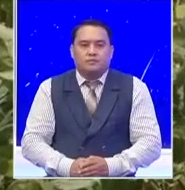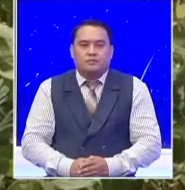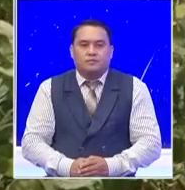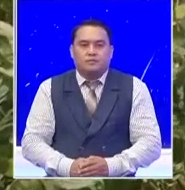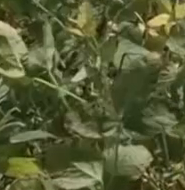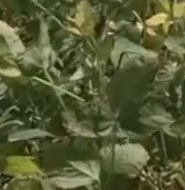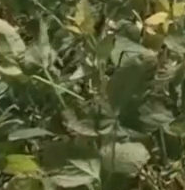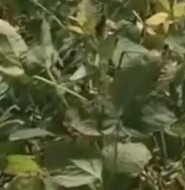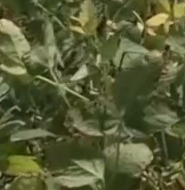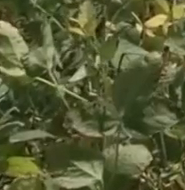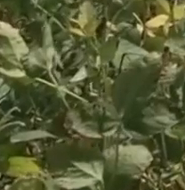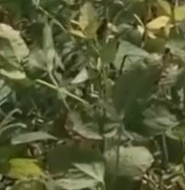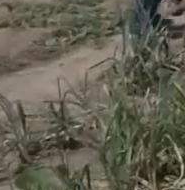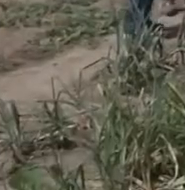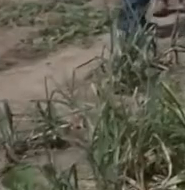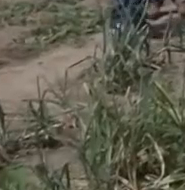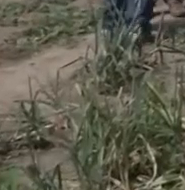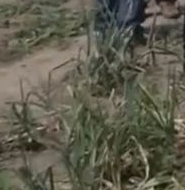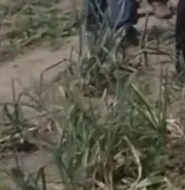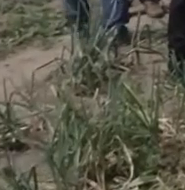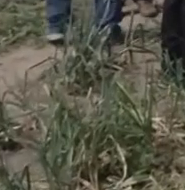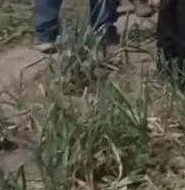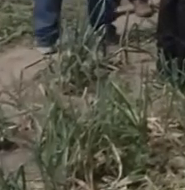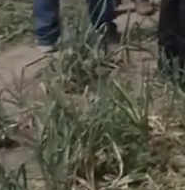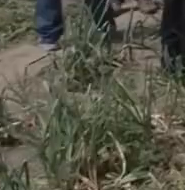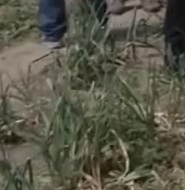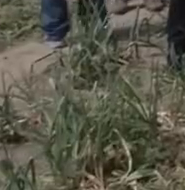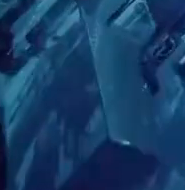Касымжанулы, Аманжол Жункешев, телеканал ЖТСУ из Талгарского района.